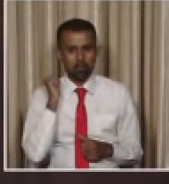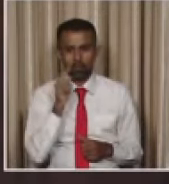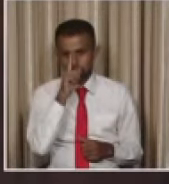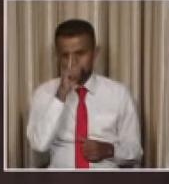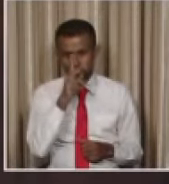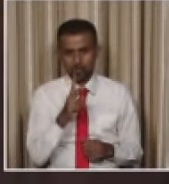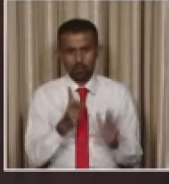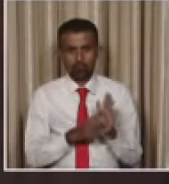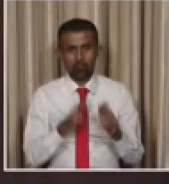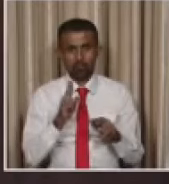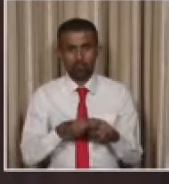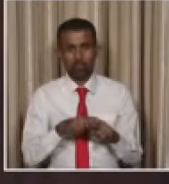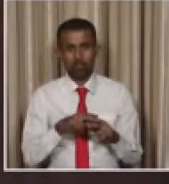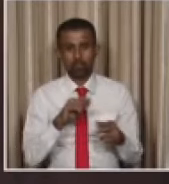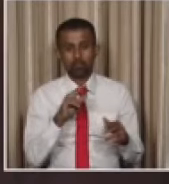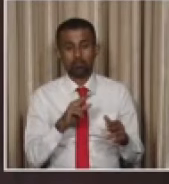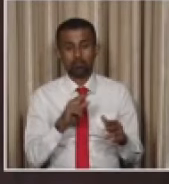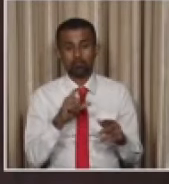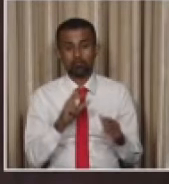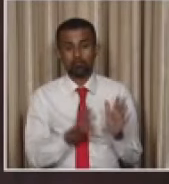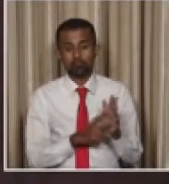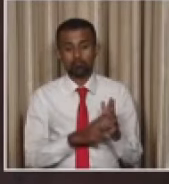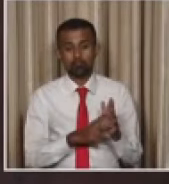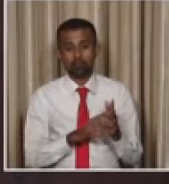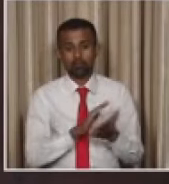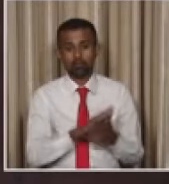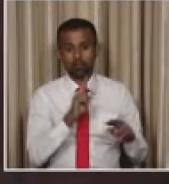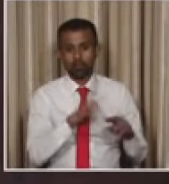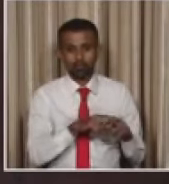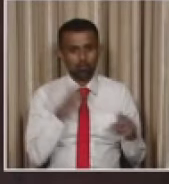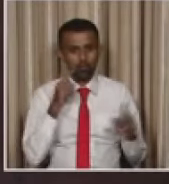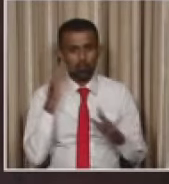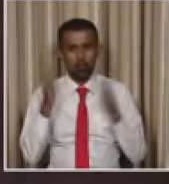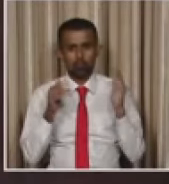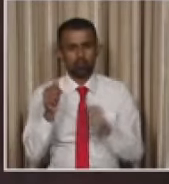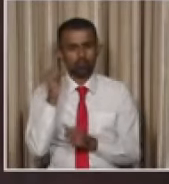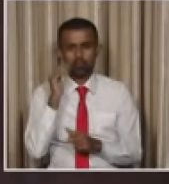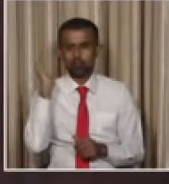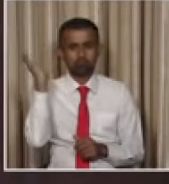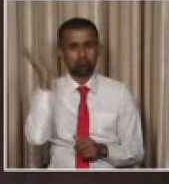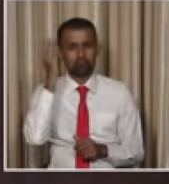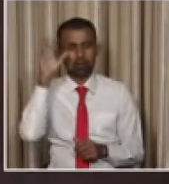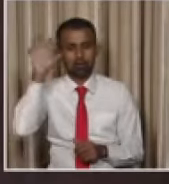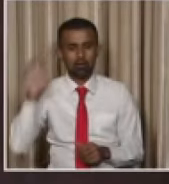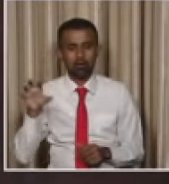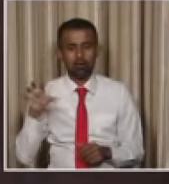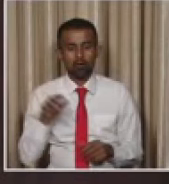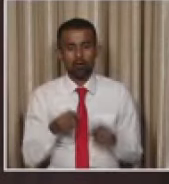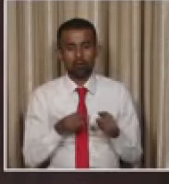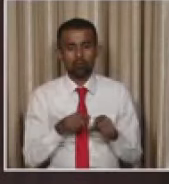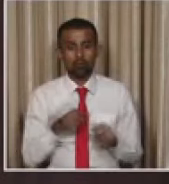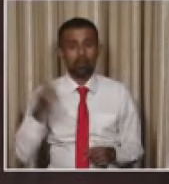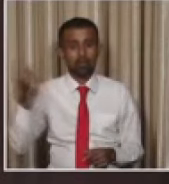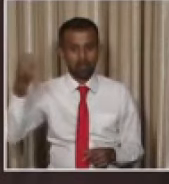කිහිපෙම VHF සම්බන්ධව ආපු ප්‍රශ්නේ මේ රටේ ලෝක ඉතිහාසයේ කොහෙවත් රටක ඒ රටට